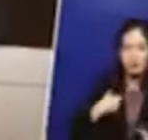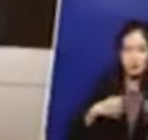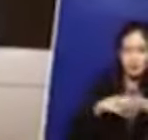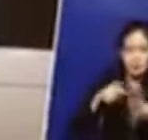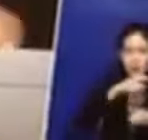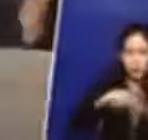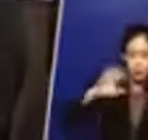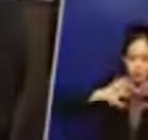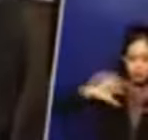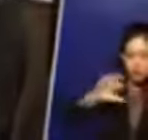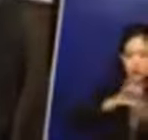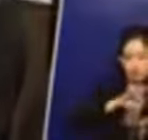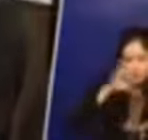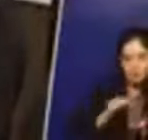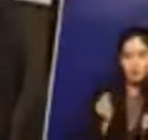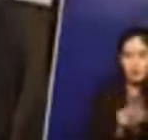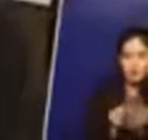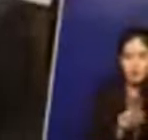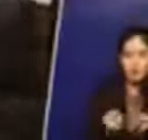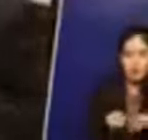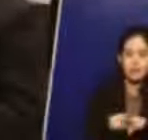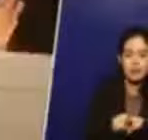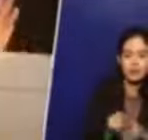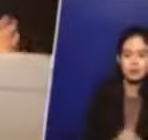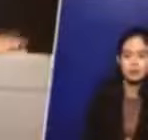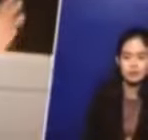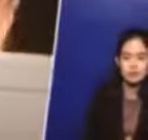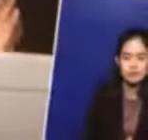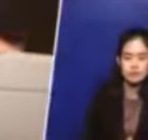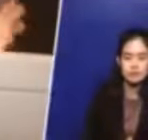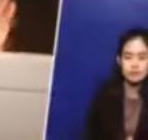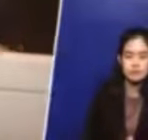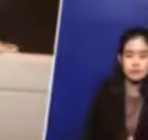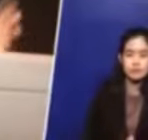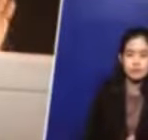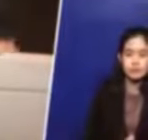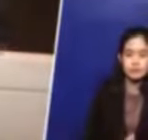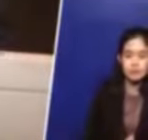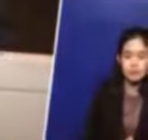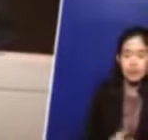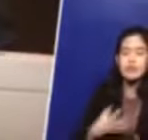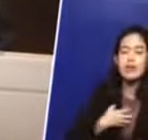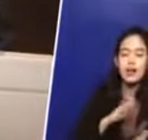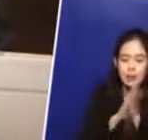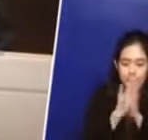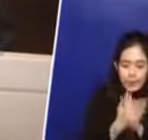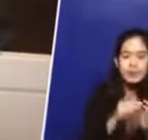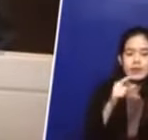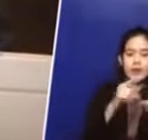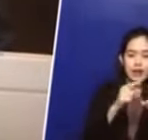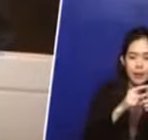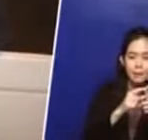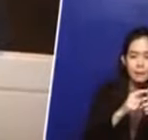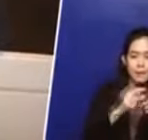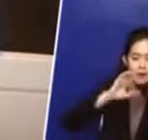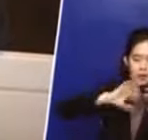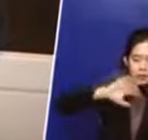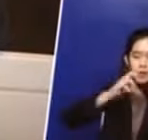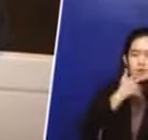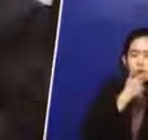ถึงรัฐบาลก่อนนะครับ รัฐบาลคสช.ที่ยึดอำนาจมา ท่านเปลี่ยนจากรัฐบาลเถื่อนเป็นรัฐบาลคสช.ก็แล้วกัน